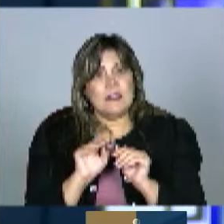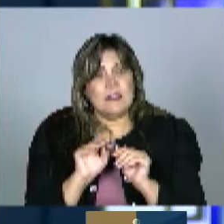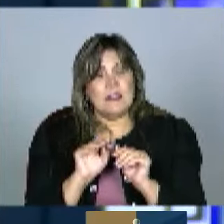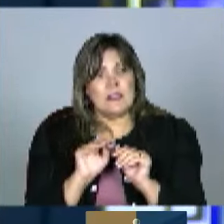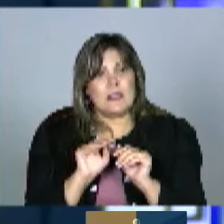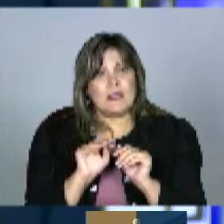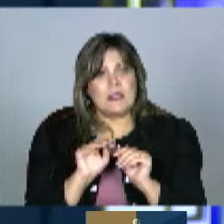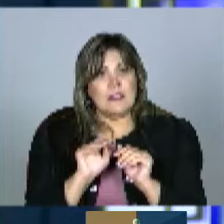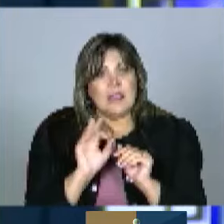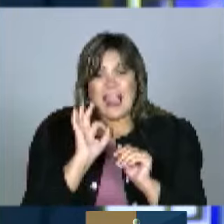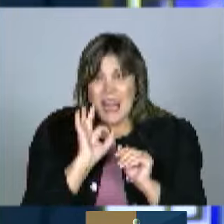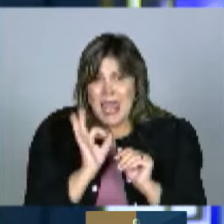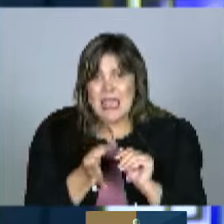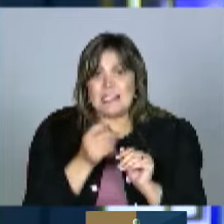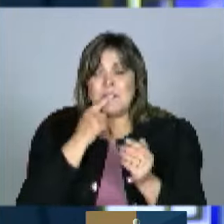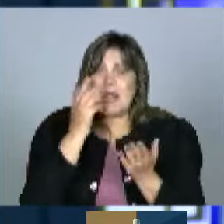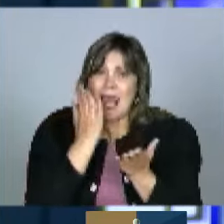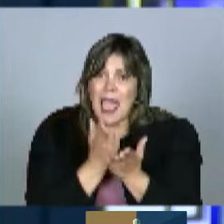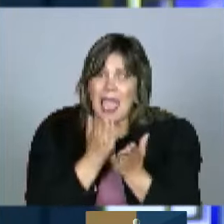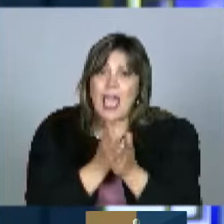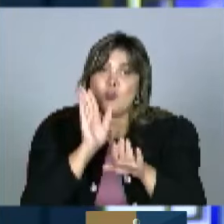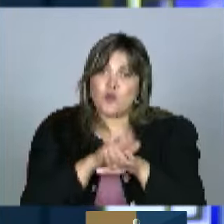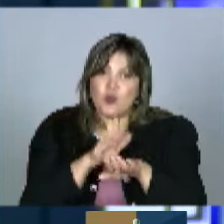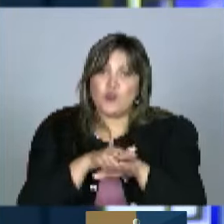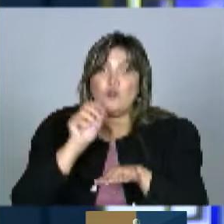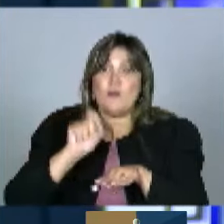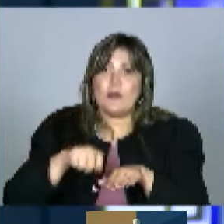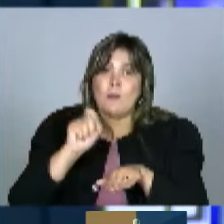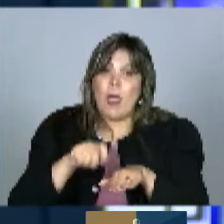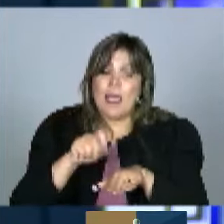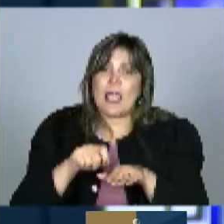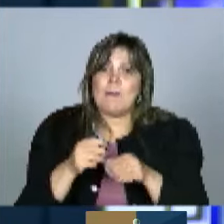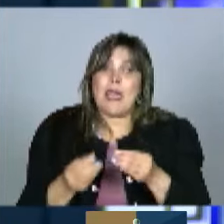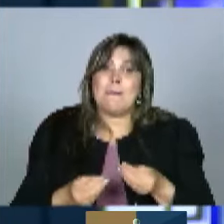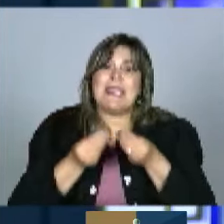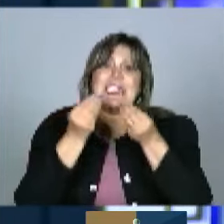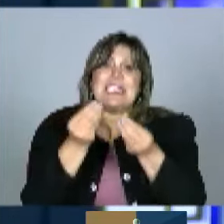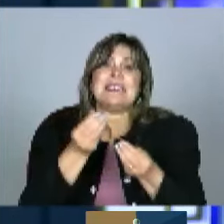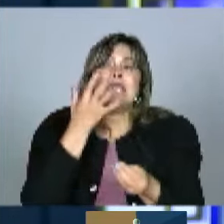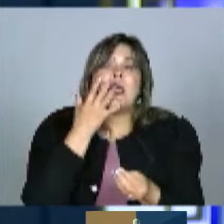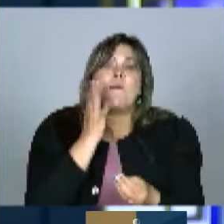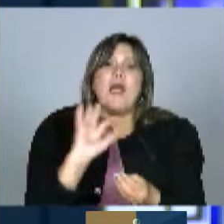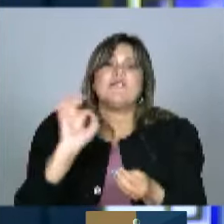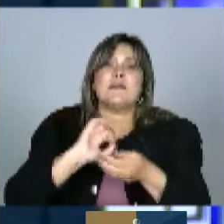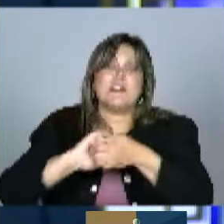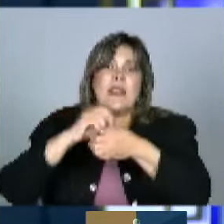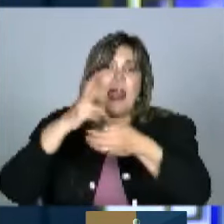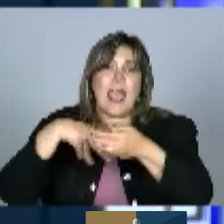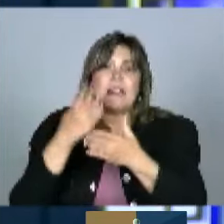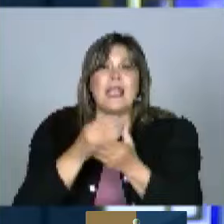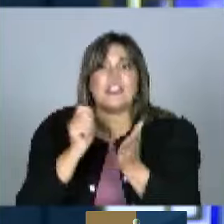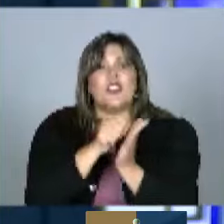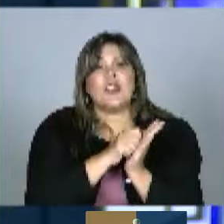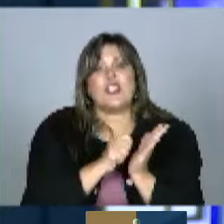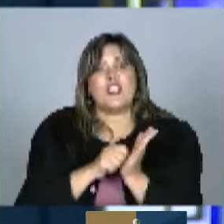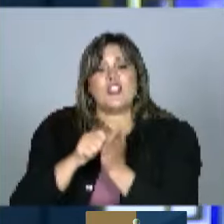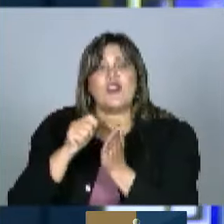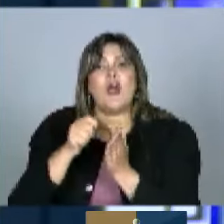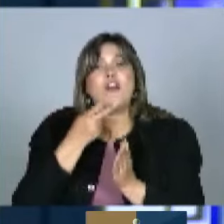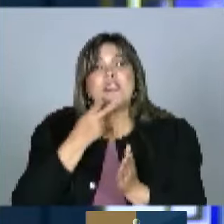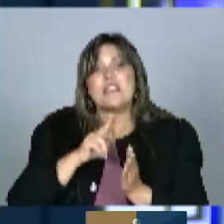ف له الحق طلب من المحكمه الزامه بتقديم اصل العقد لاتخاذ اجراءات الطعن بالتزوير